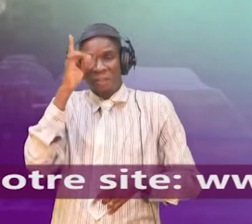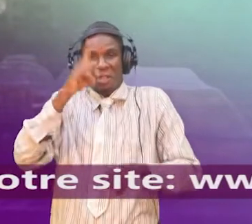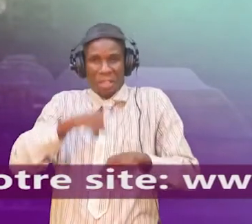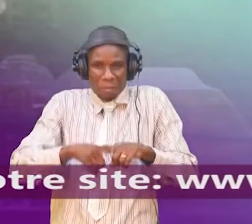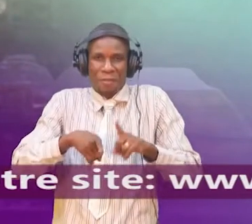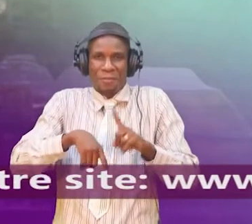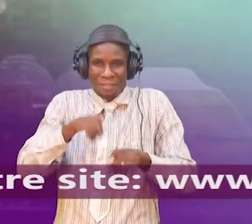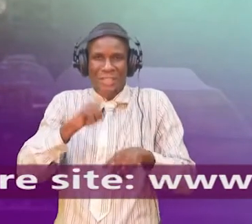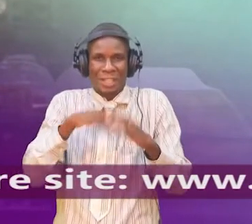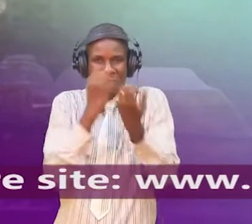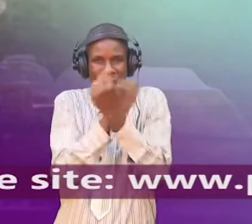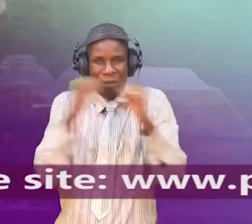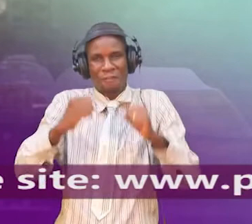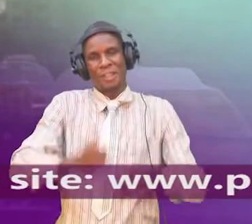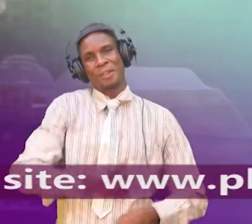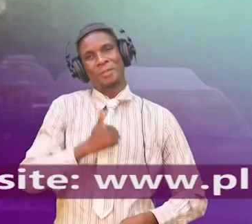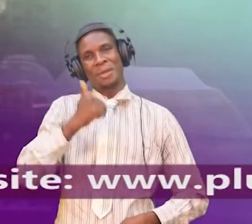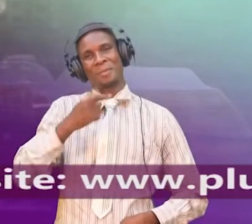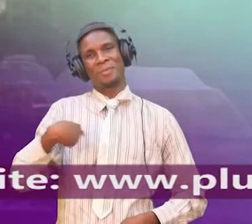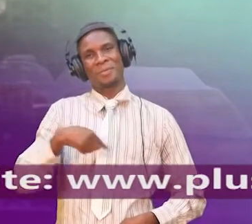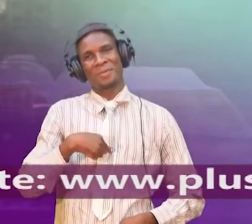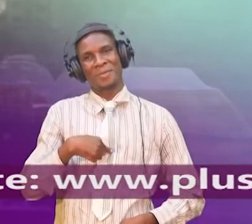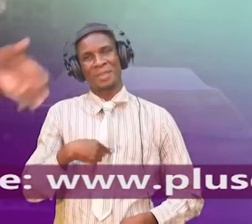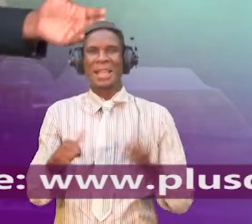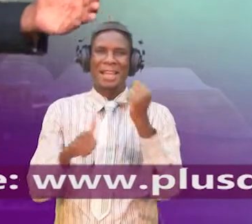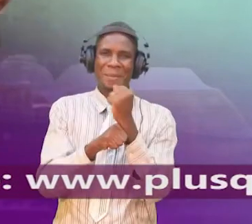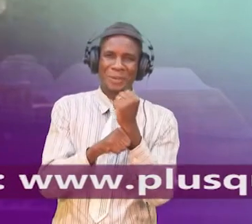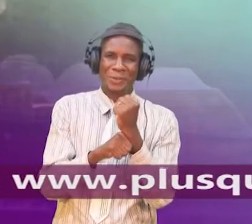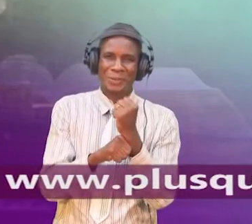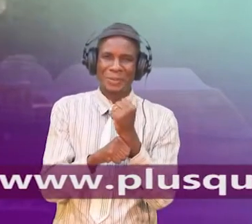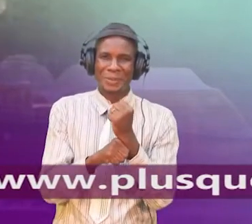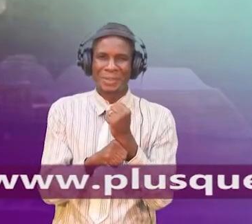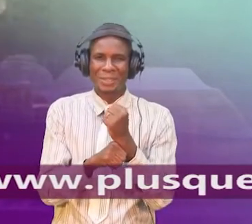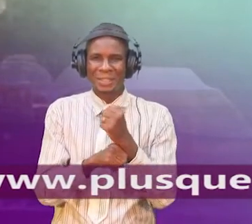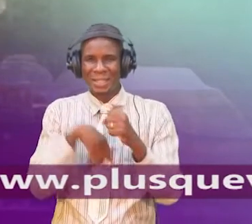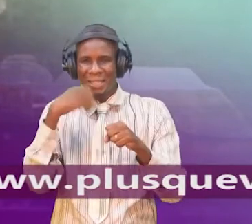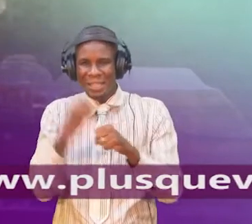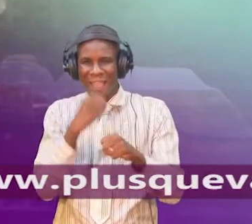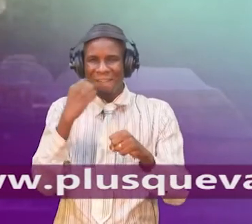Talatina nini tokosuka penza na komona ete biso penza tozali na makasi te ya komibikisa biso moko.